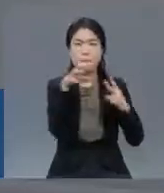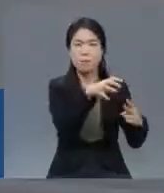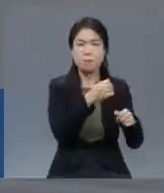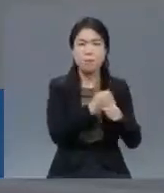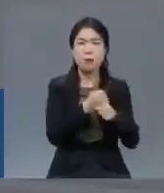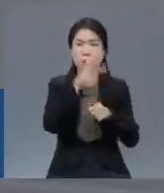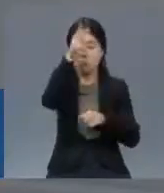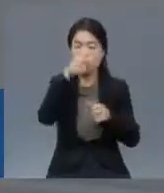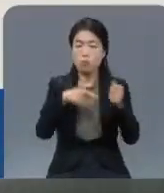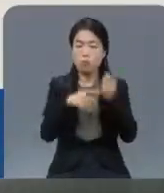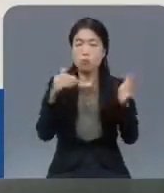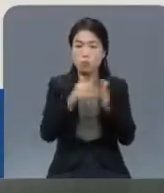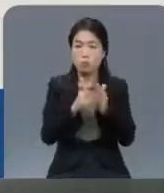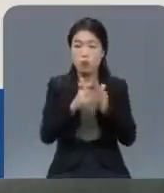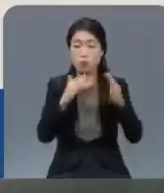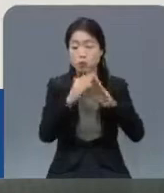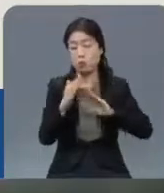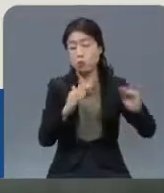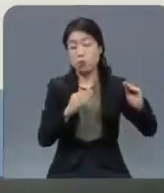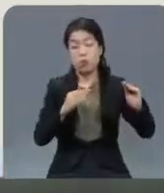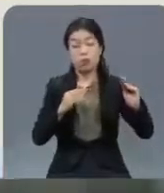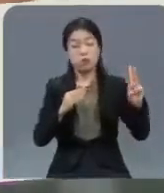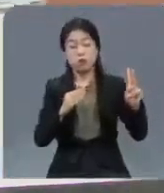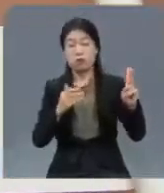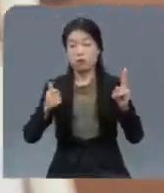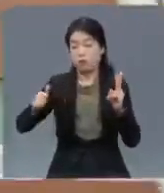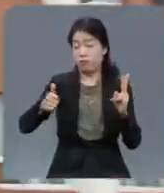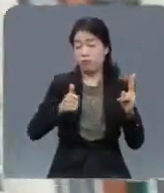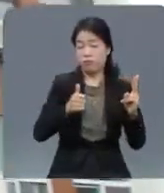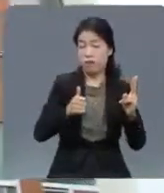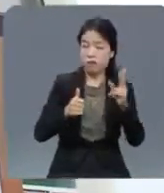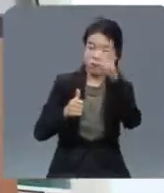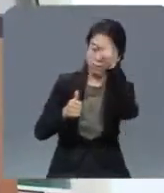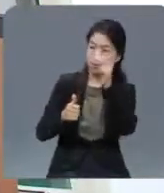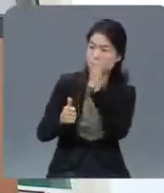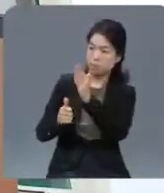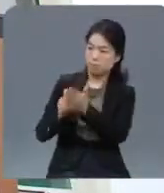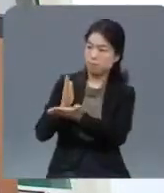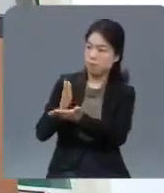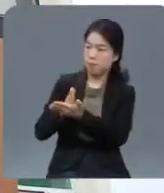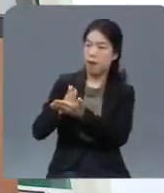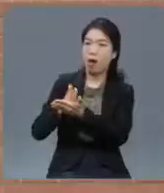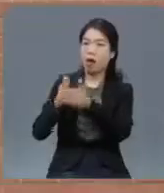뒤 귀가하는 이들을 쫓아가다가 말리는 경찰관까지 때린 혐의를 받고